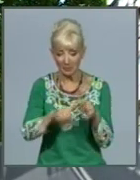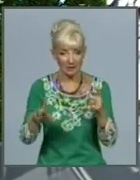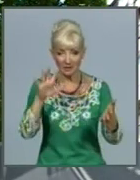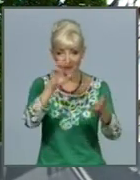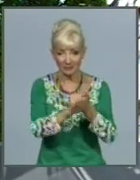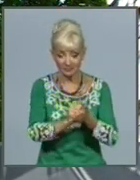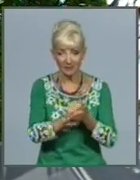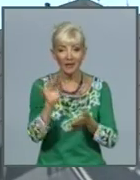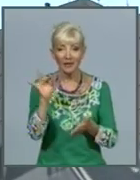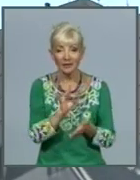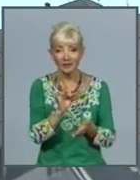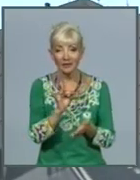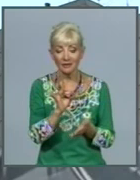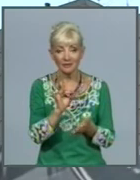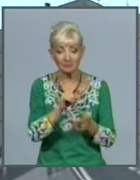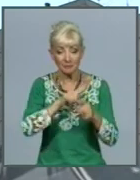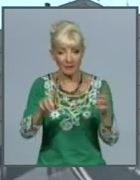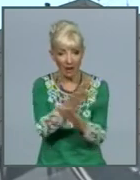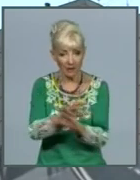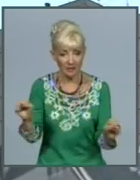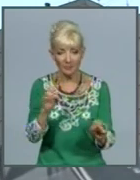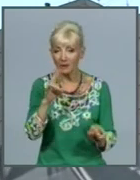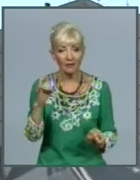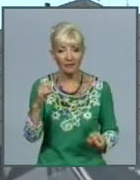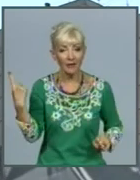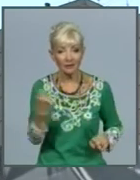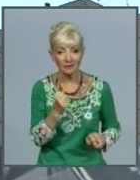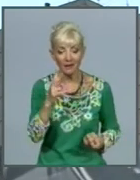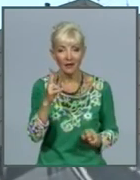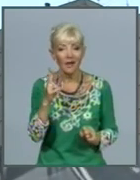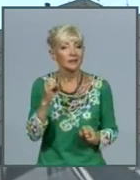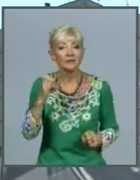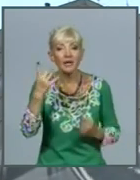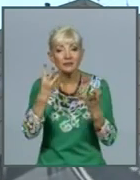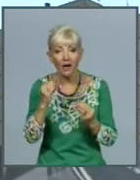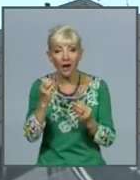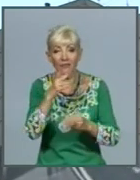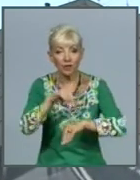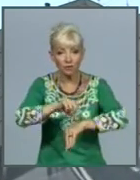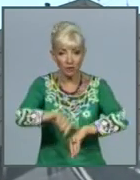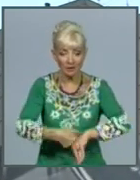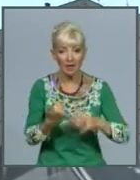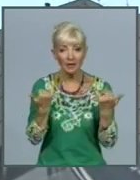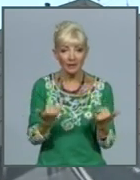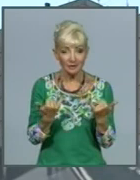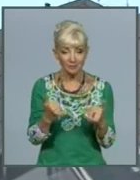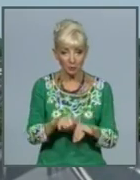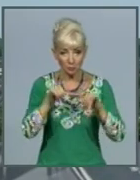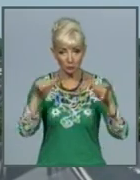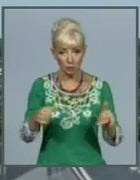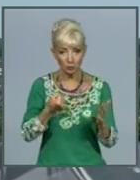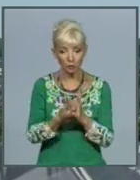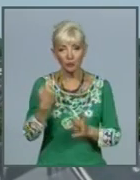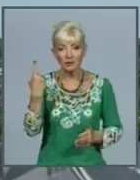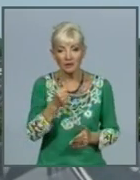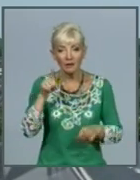на неділі, и даже не на дни, а на часы, то теперь срок экспозиции увеличился до недель, а иногда и месяцев,